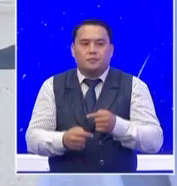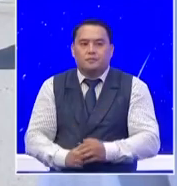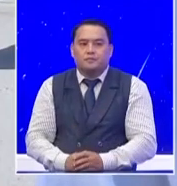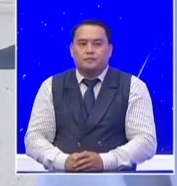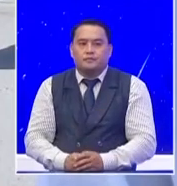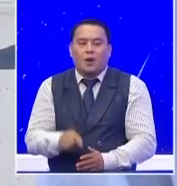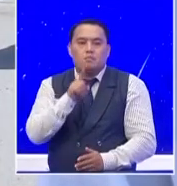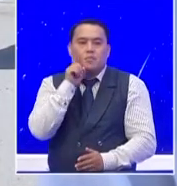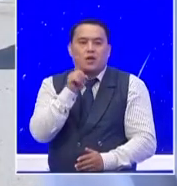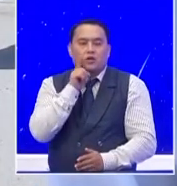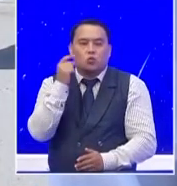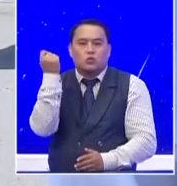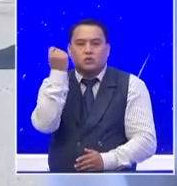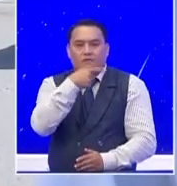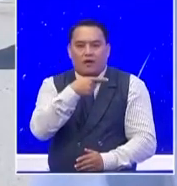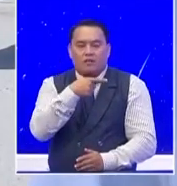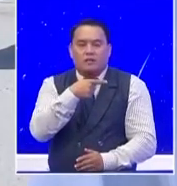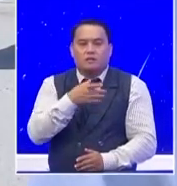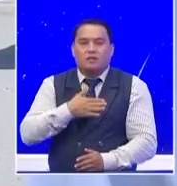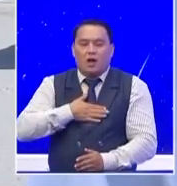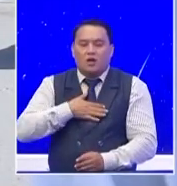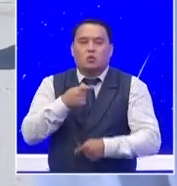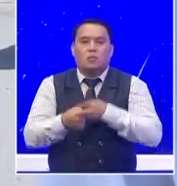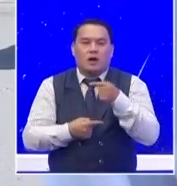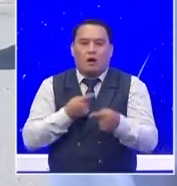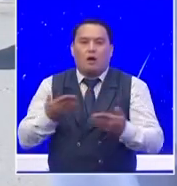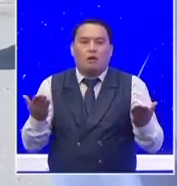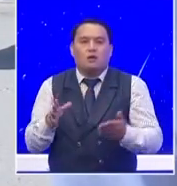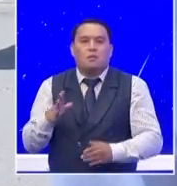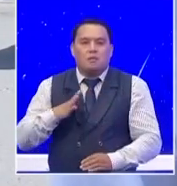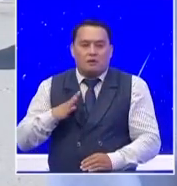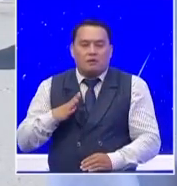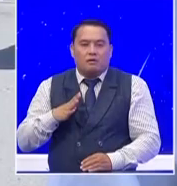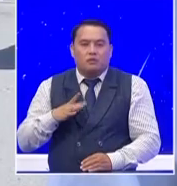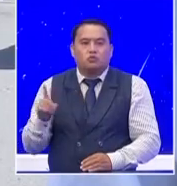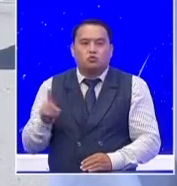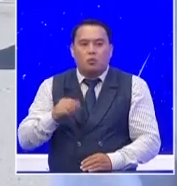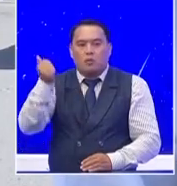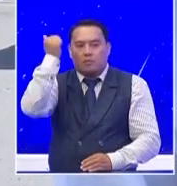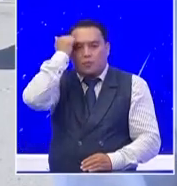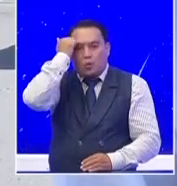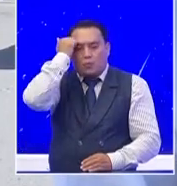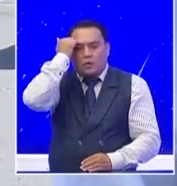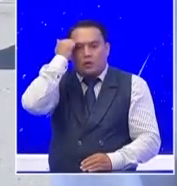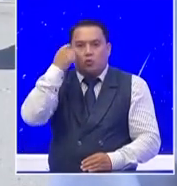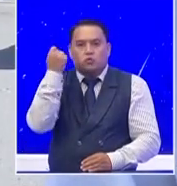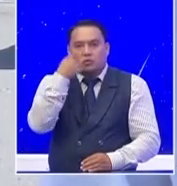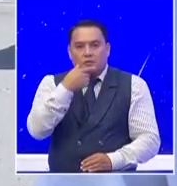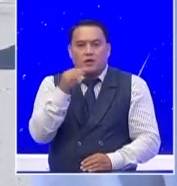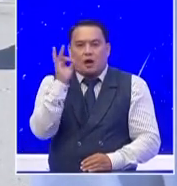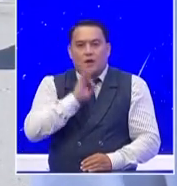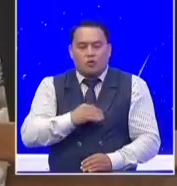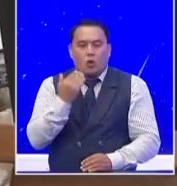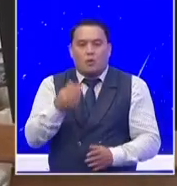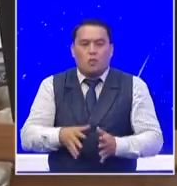молодежи, чтобы молодежь узнавала, знала наших предков, какими они были, чтобы помнила, чтобы расспрашивали, узнавали о нем